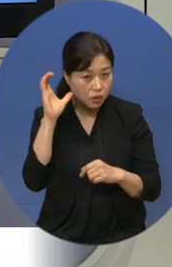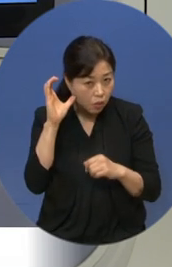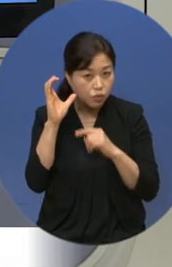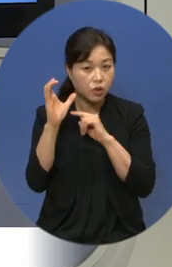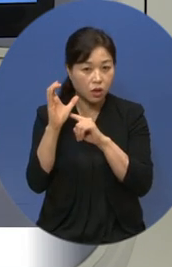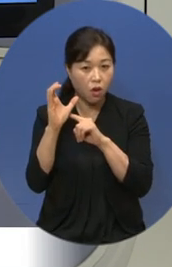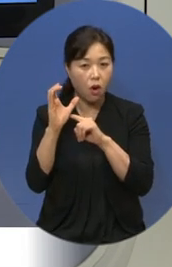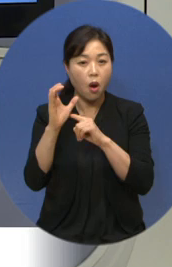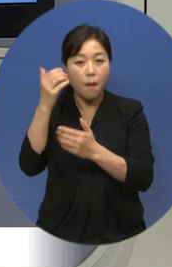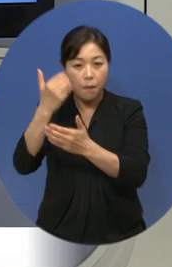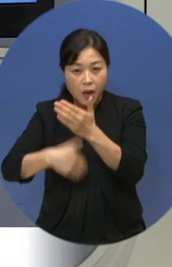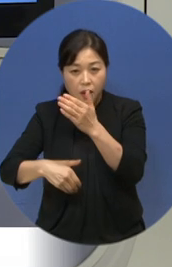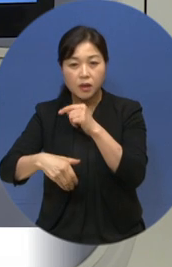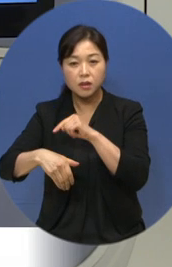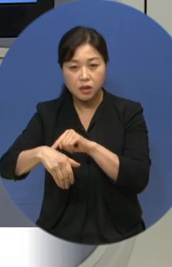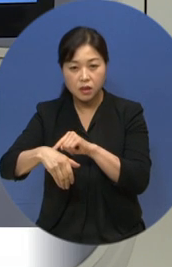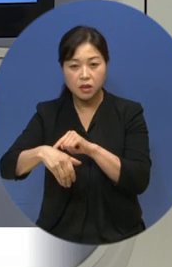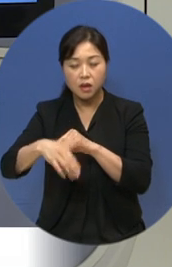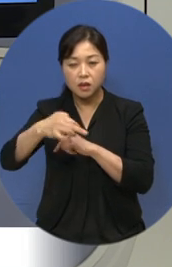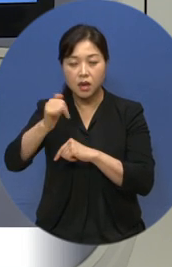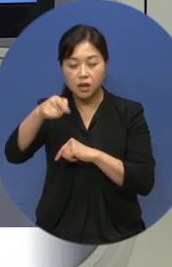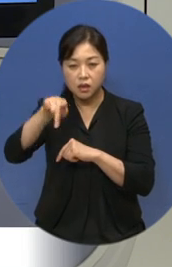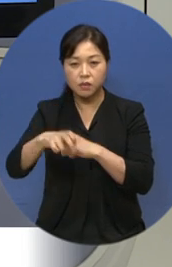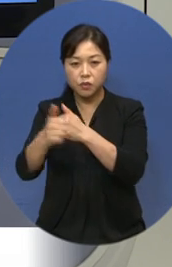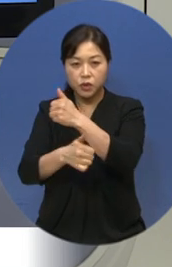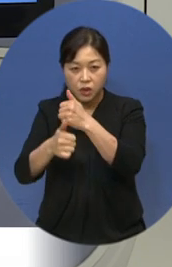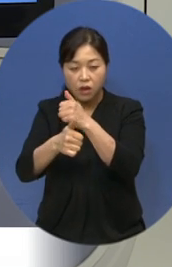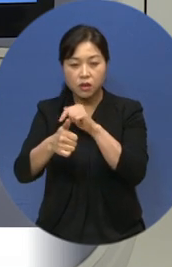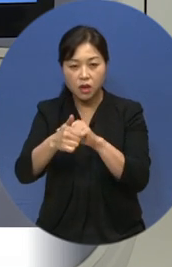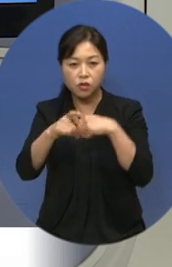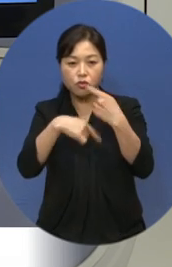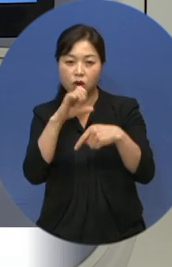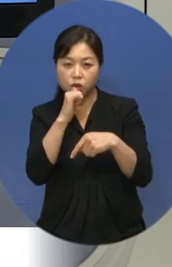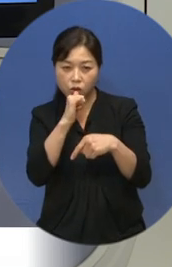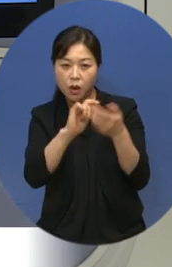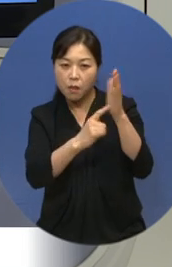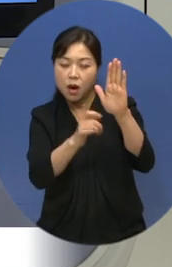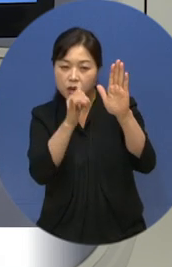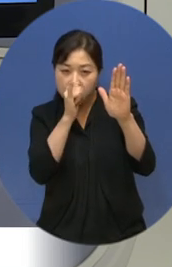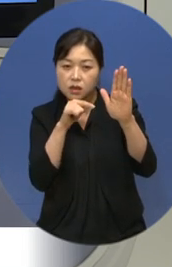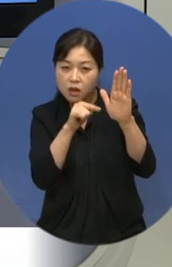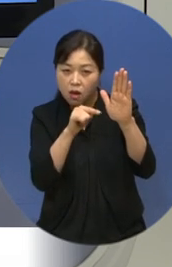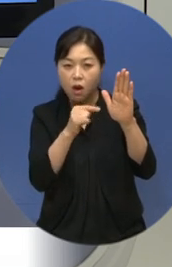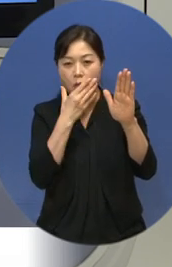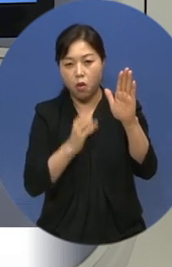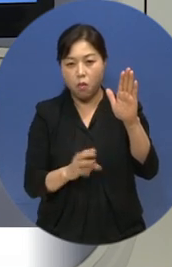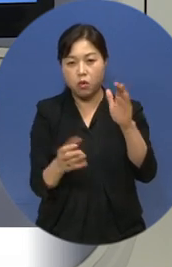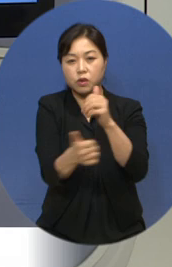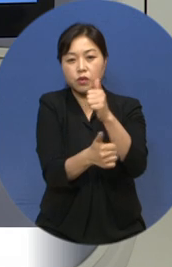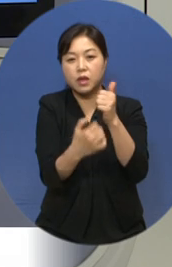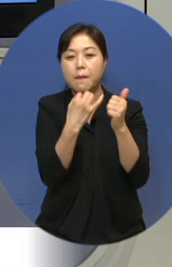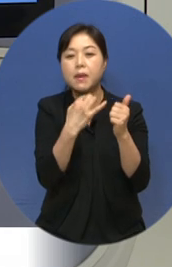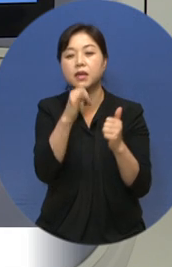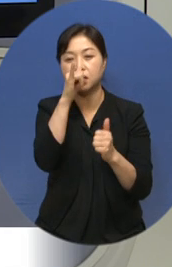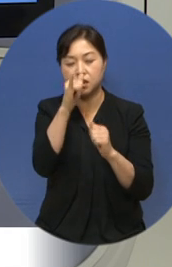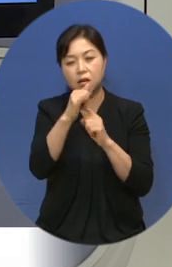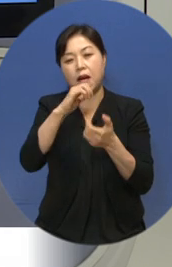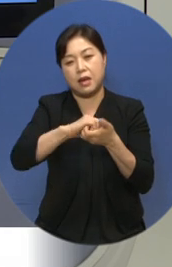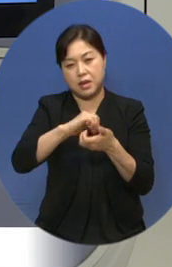회의중 수업 통에 화면이 배치되는 곳은 보건 복지 위원회 만 해당돼 제약이 많은 상황이었습니다